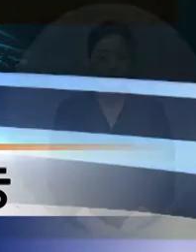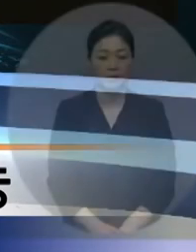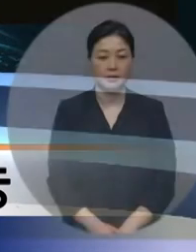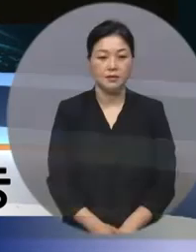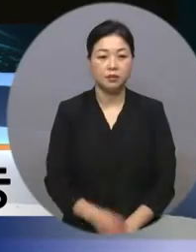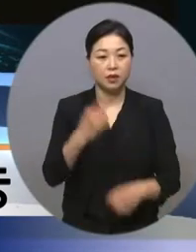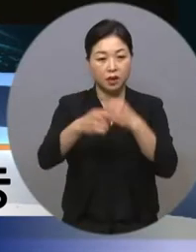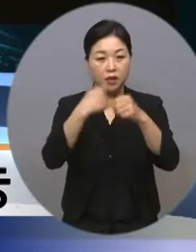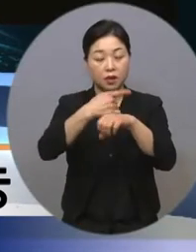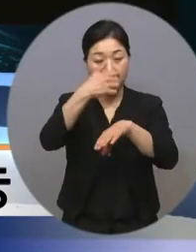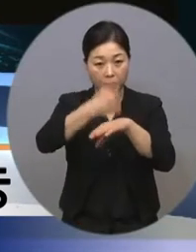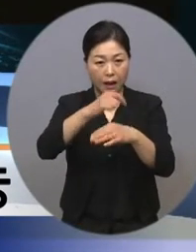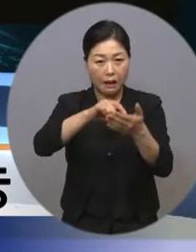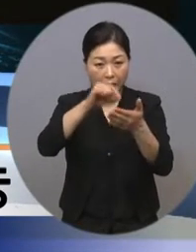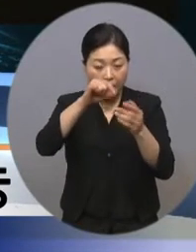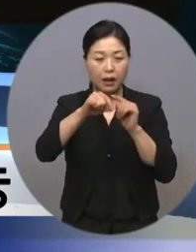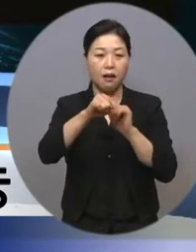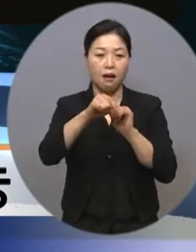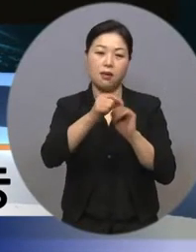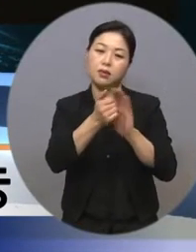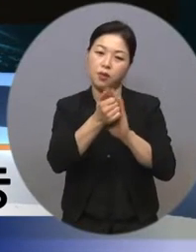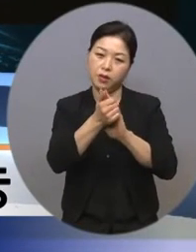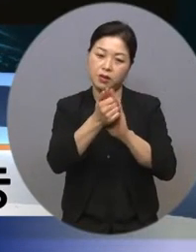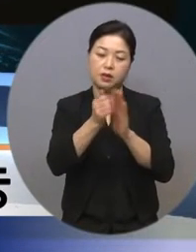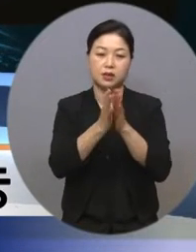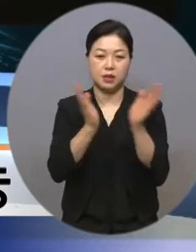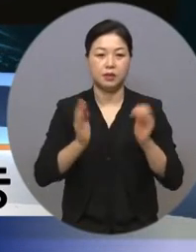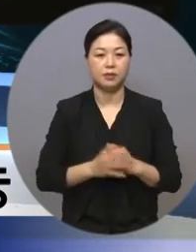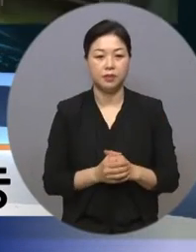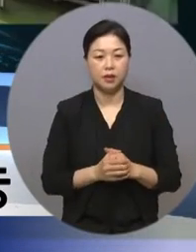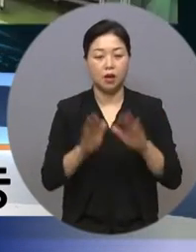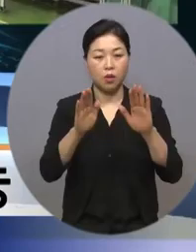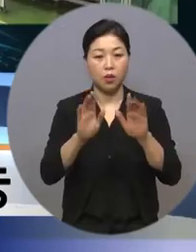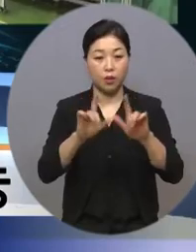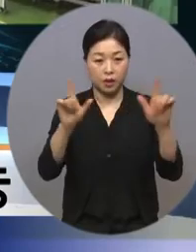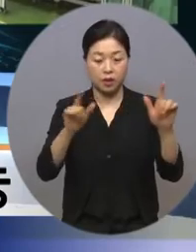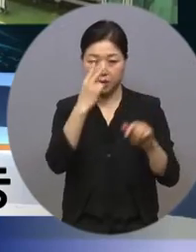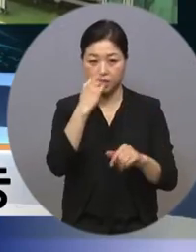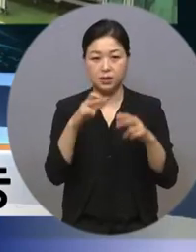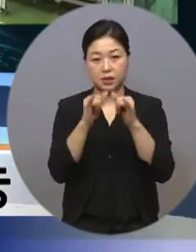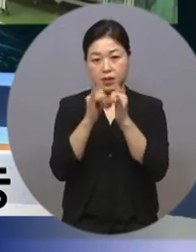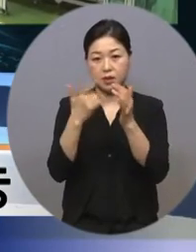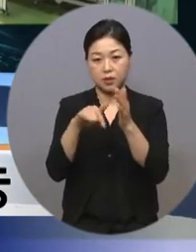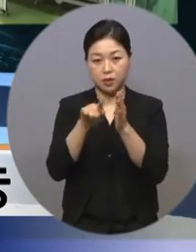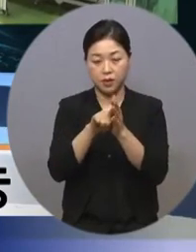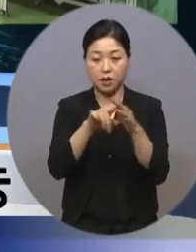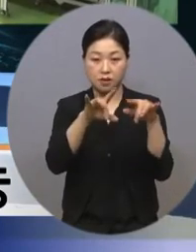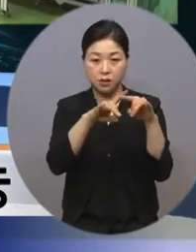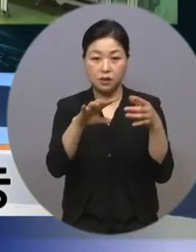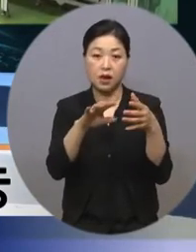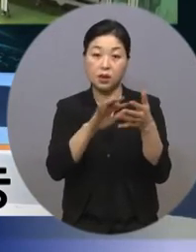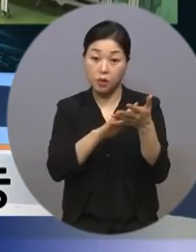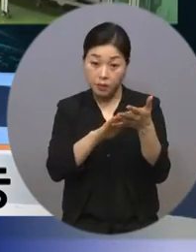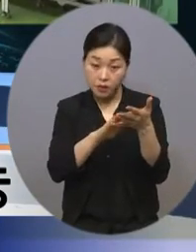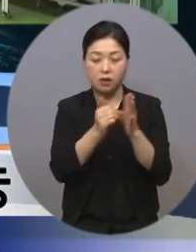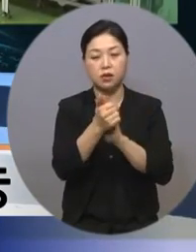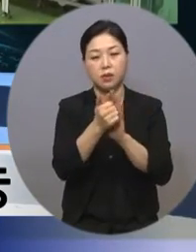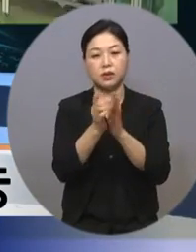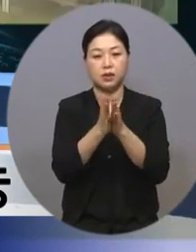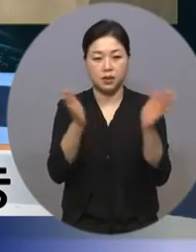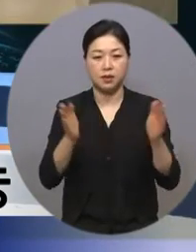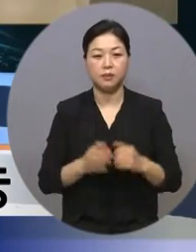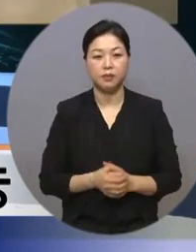연말정산 간소화 서비스가 개통했습니다 올해 부터는 시각장애인을 위한 전자 점점 서비스도 도입된